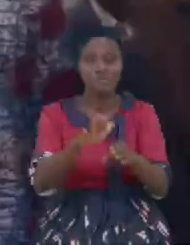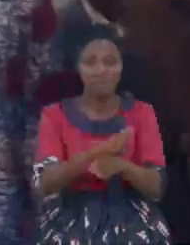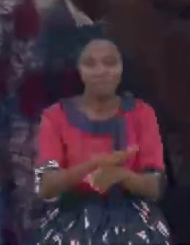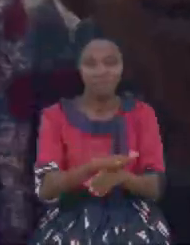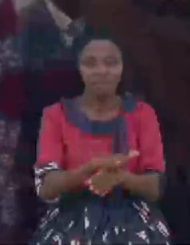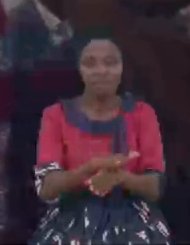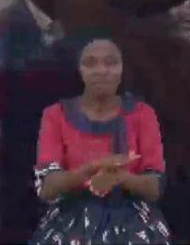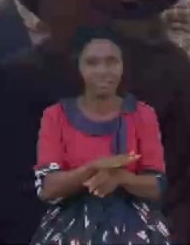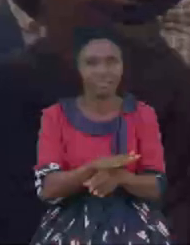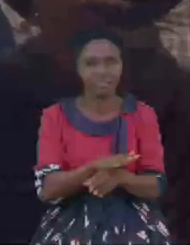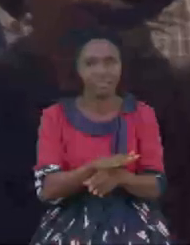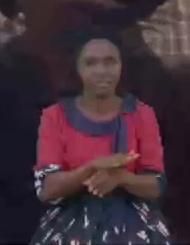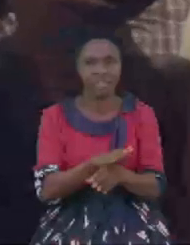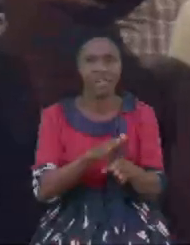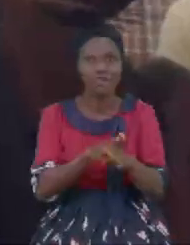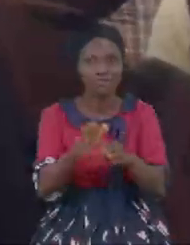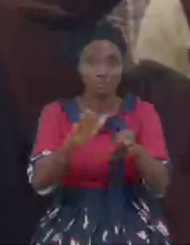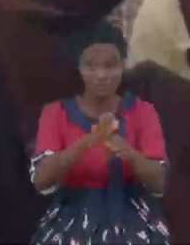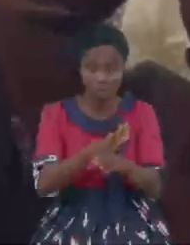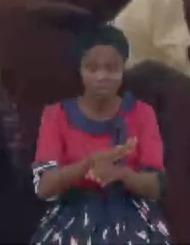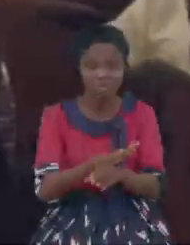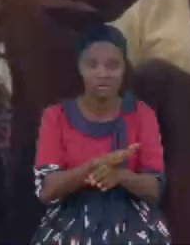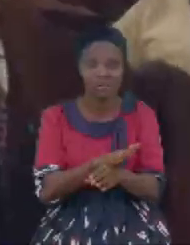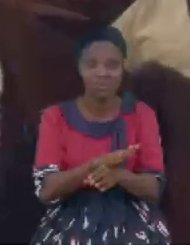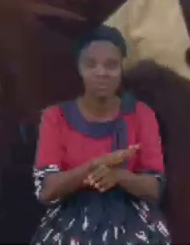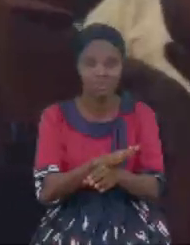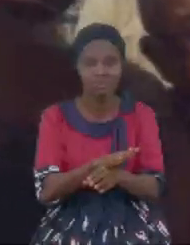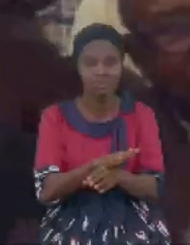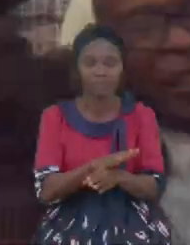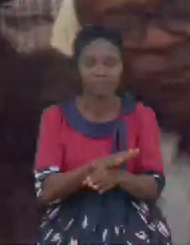accomplie. Sa parole accomplie.